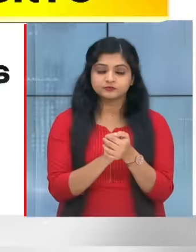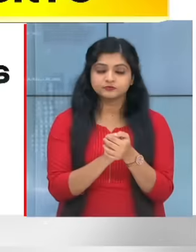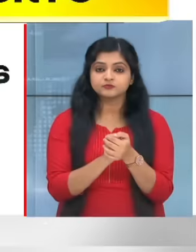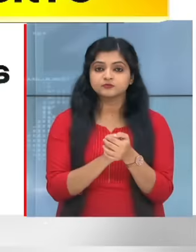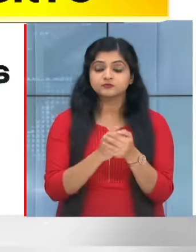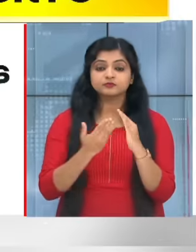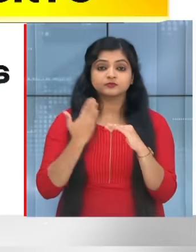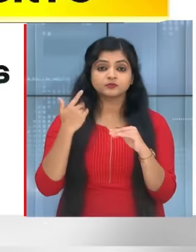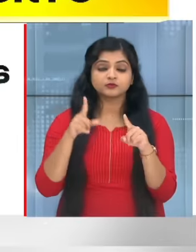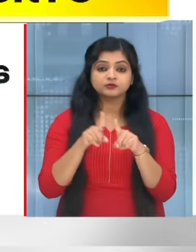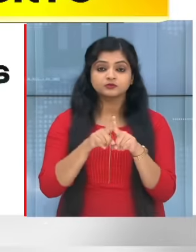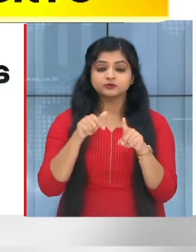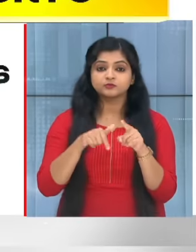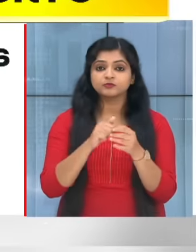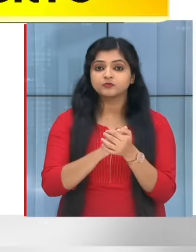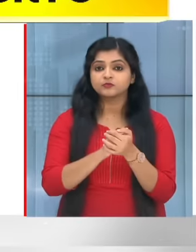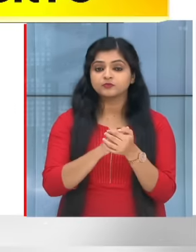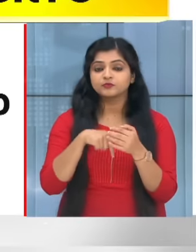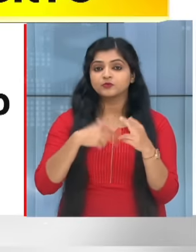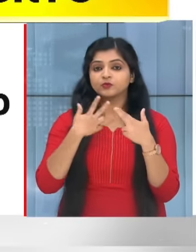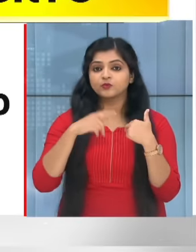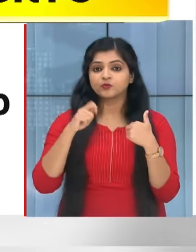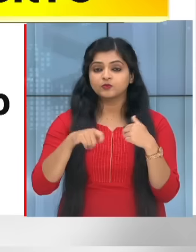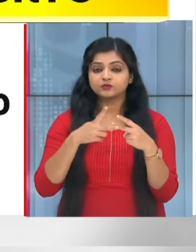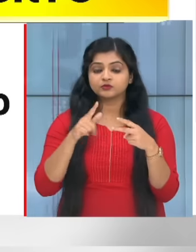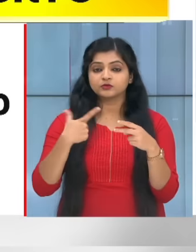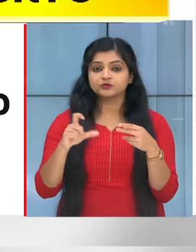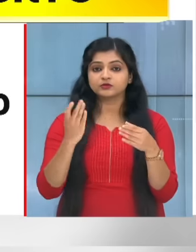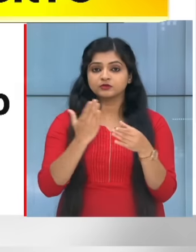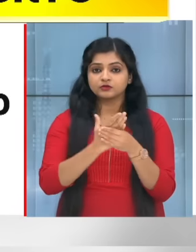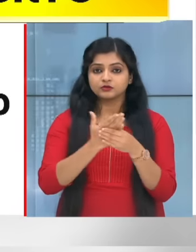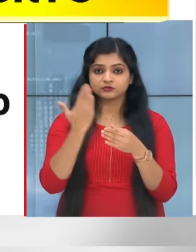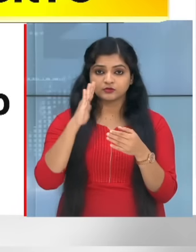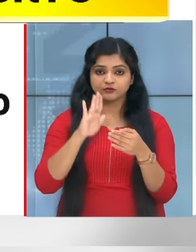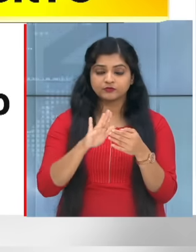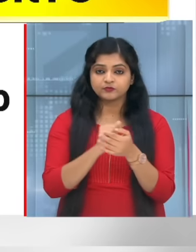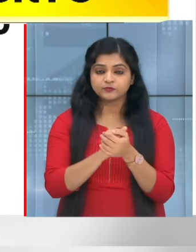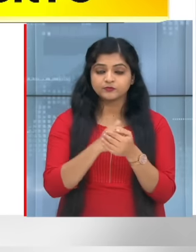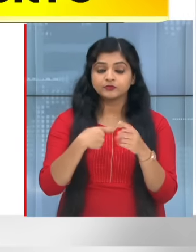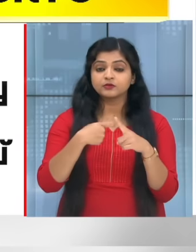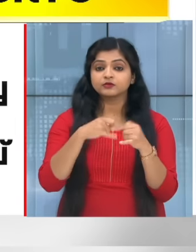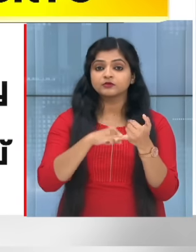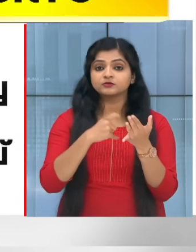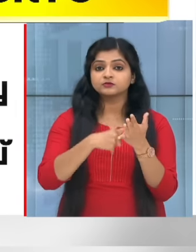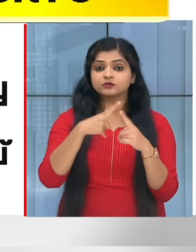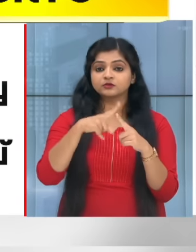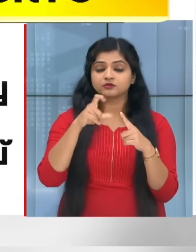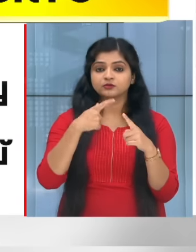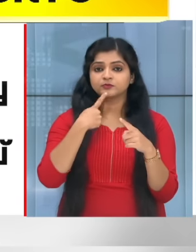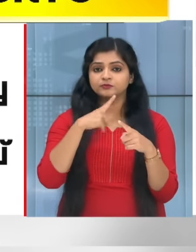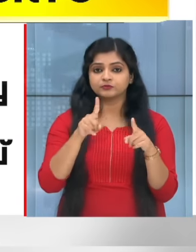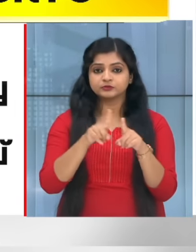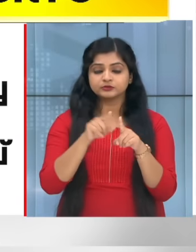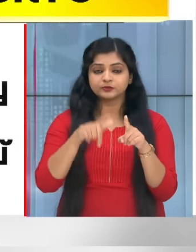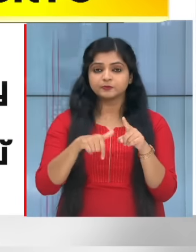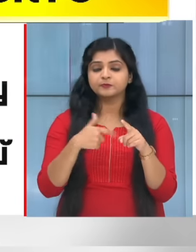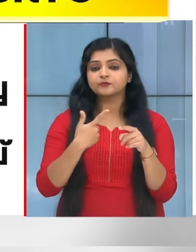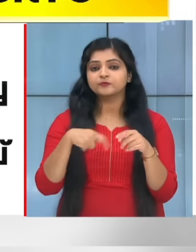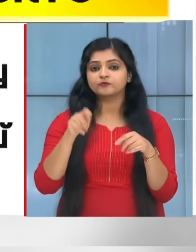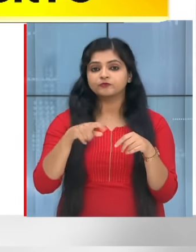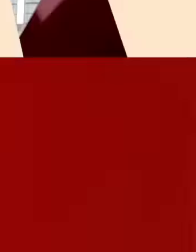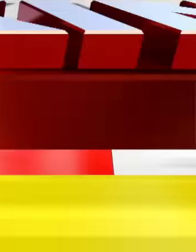ഇതുമായി ബന്ധപ്പെട്ട കോടതികൾ ഉൾപ്പെടെ കേസുകൾ നിലനിന്നതാണ്. KSRTC അനുകൂല വിധി നേടിയെടുത്തതുമാണ്. കാരണം